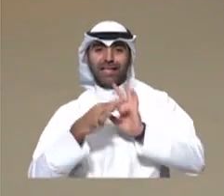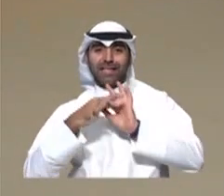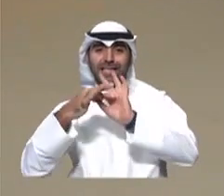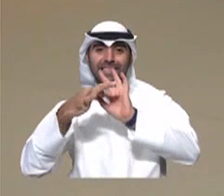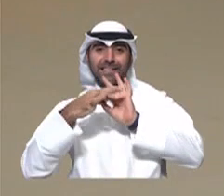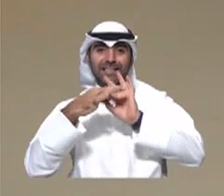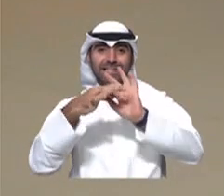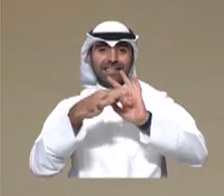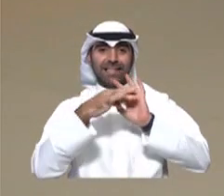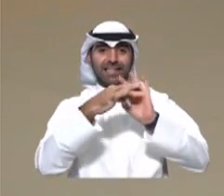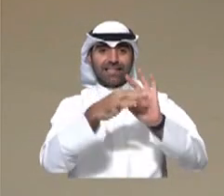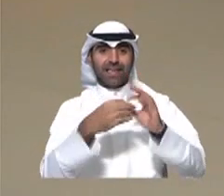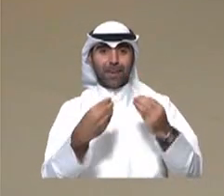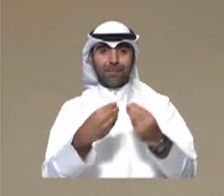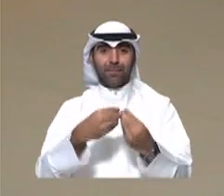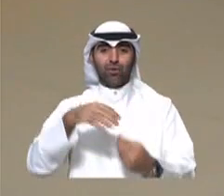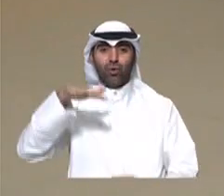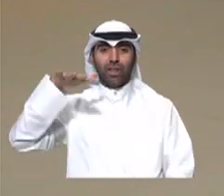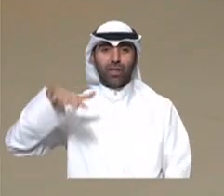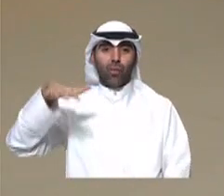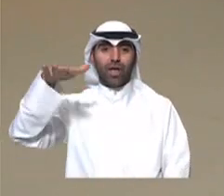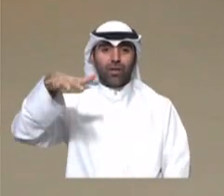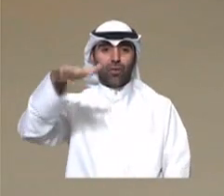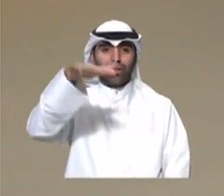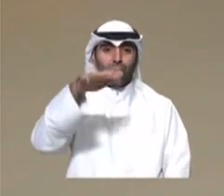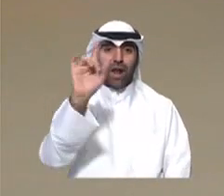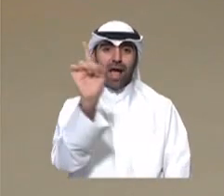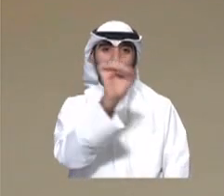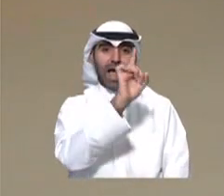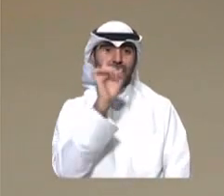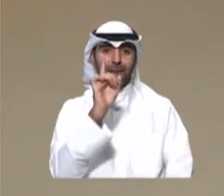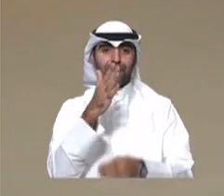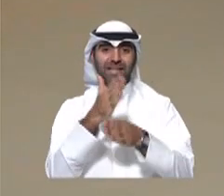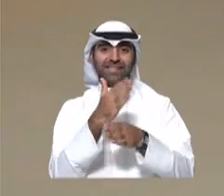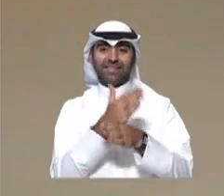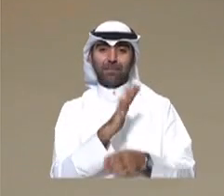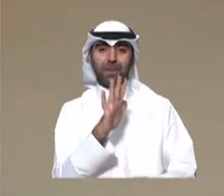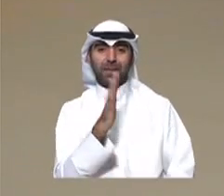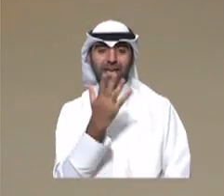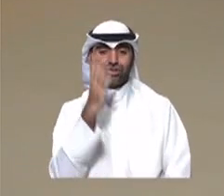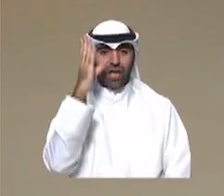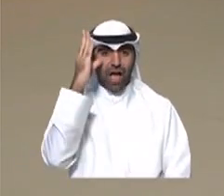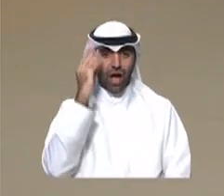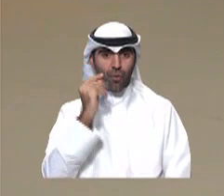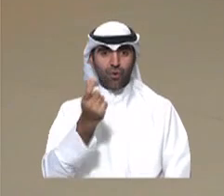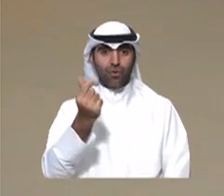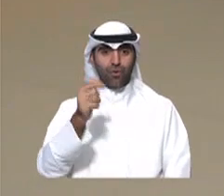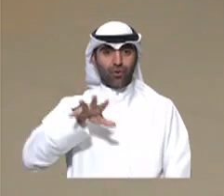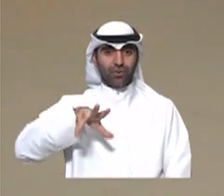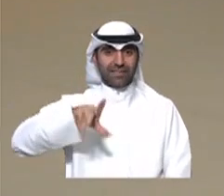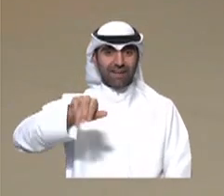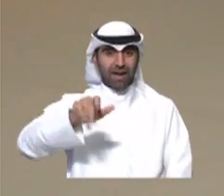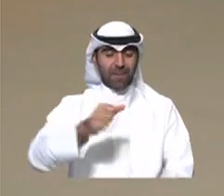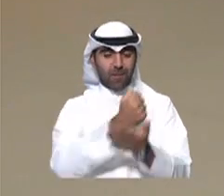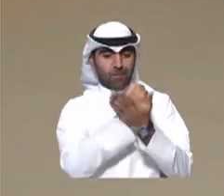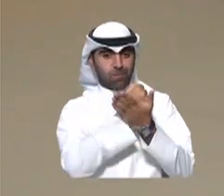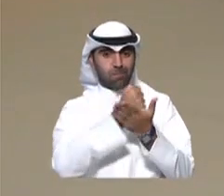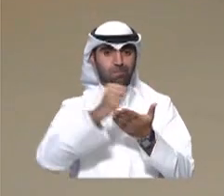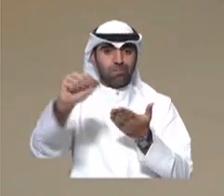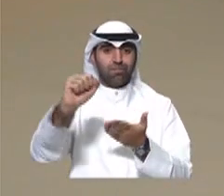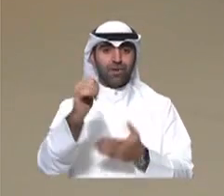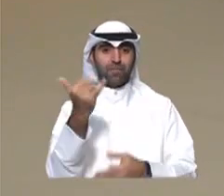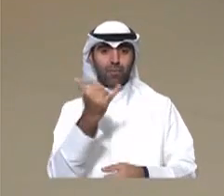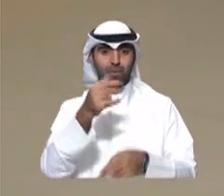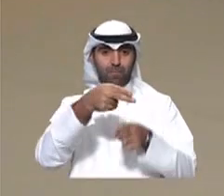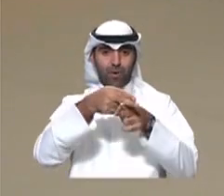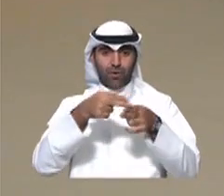التقرير، والتقرير منشور حتى على موقع الأمم المتحدة، وأيضا احنا الآن نخضع للدورة